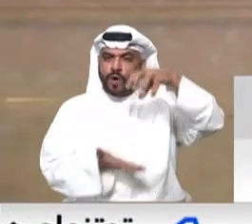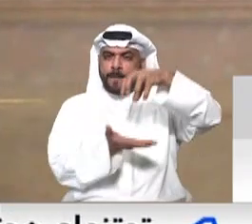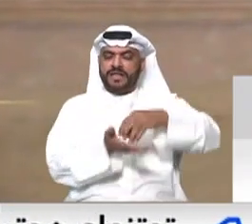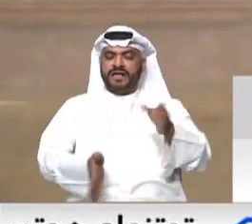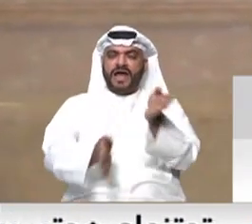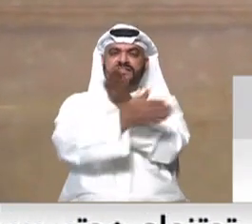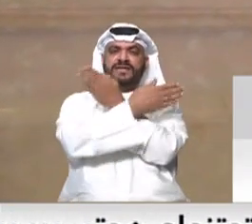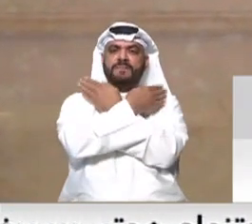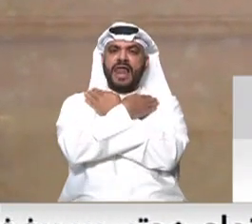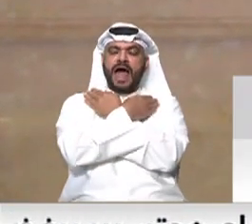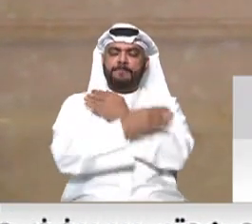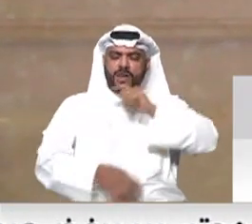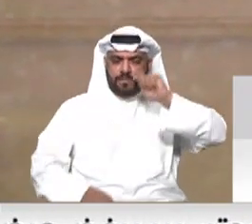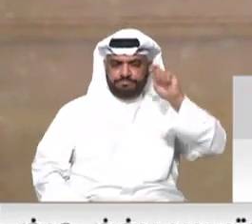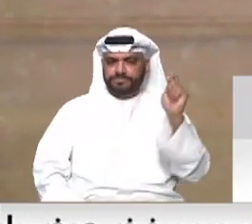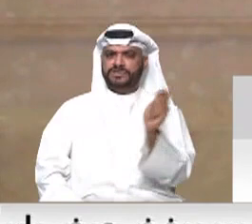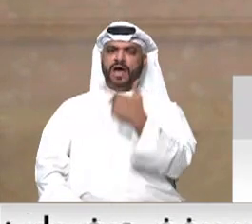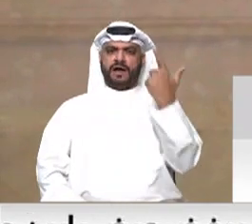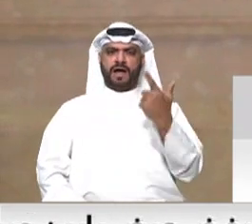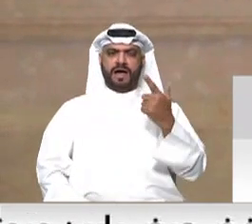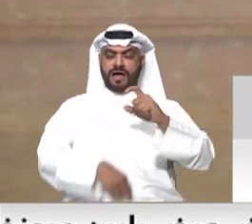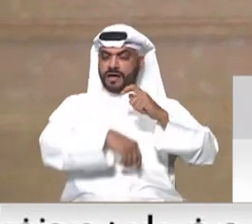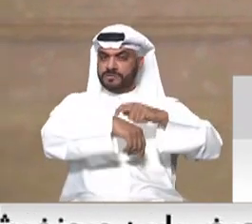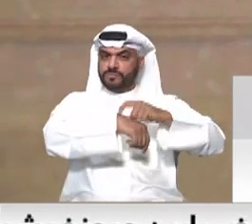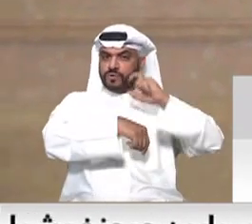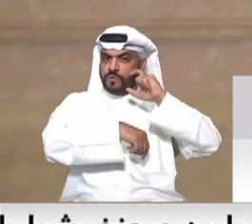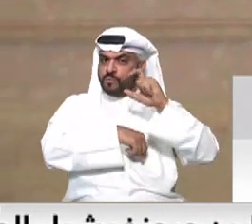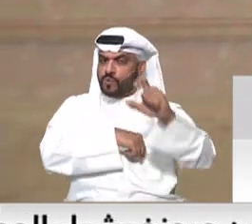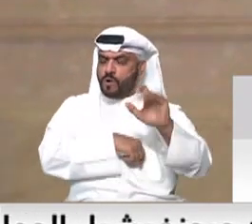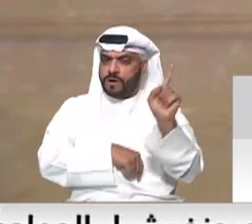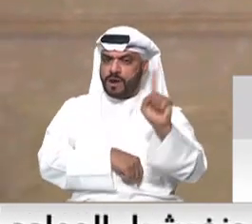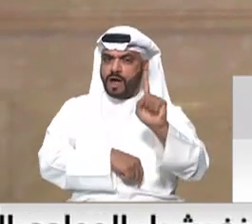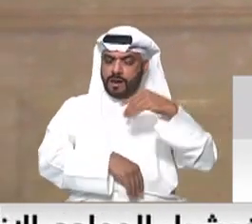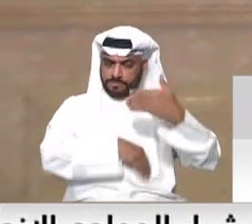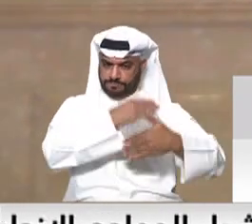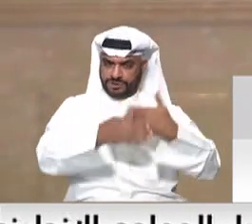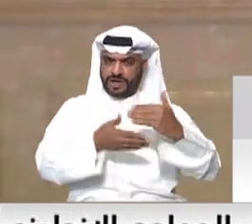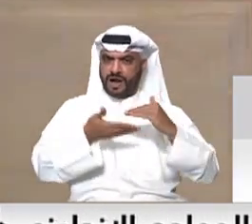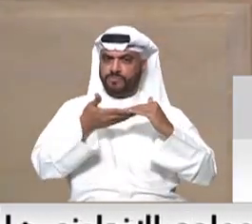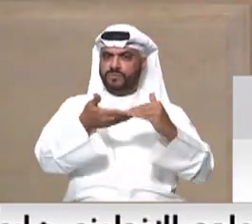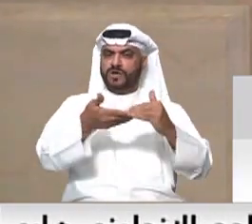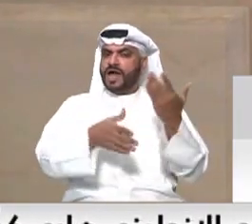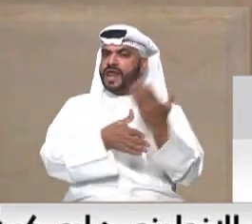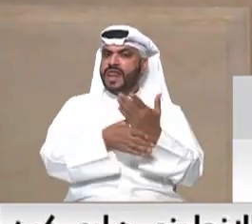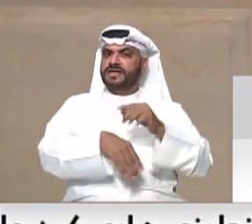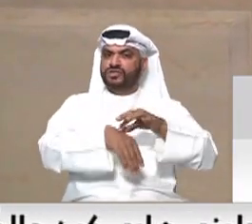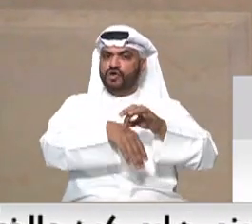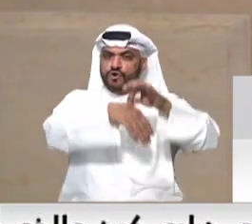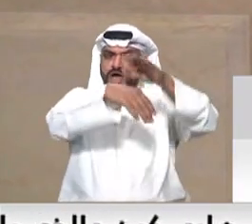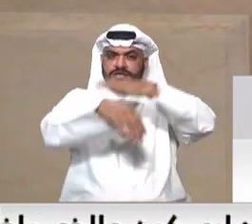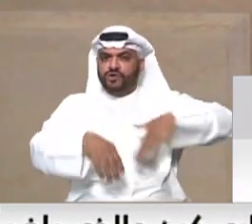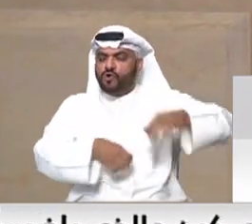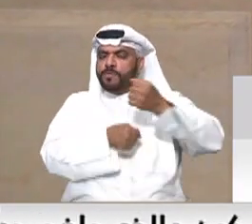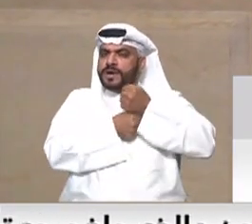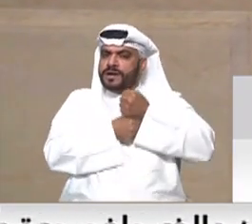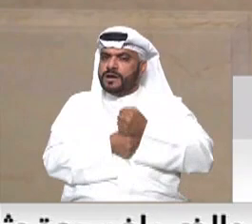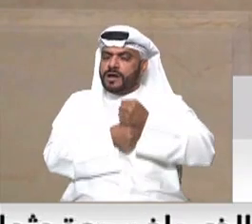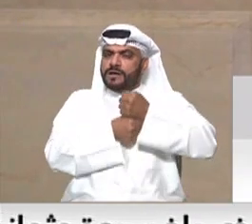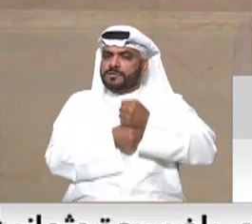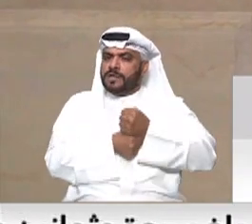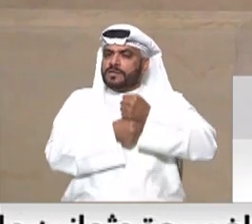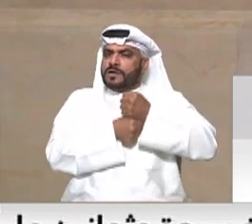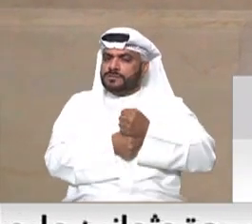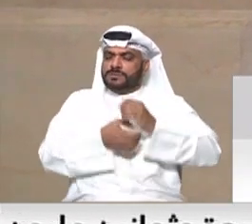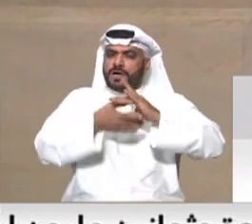وكل ما من شأنه تسهيل الإجراءات المتعلقة بالمواطنين، ومن منطلق اهتمام ومتابعة تنفيذ وتطوير المشاريع